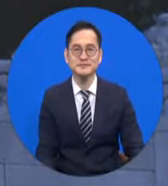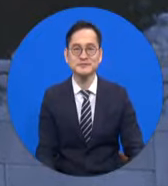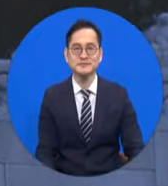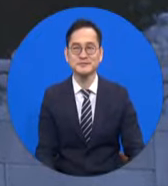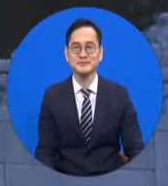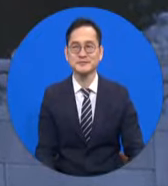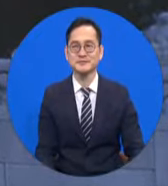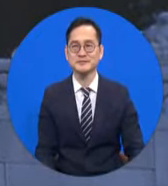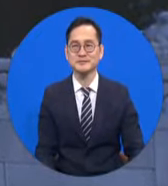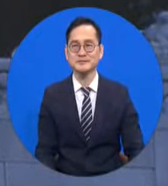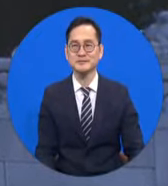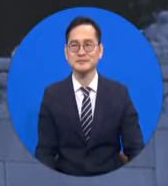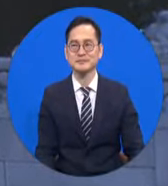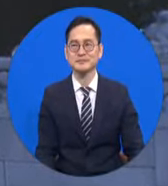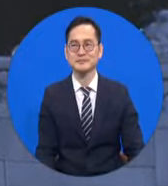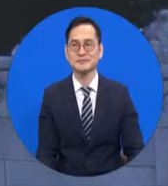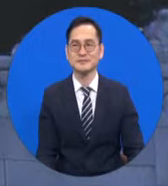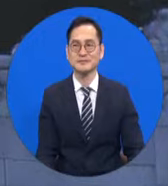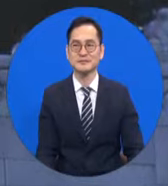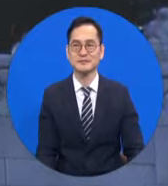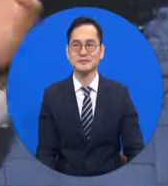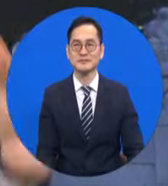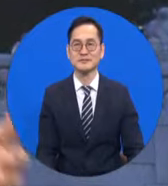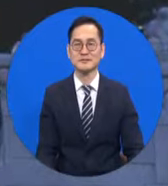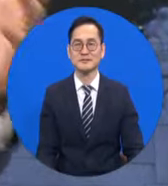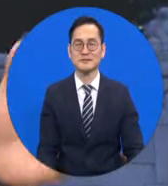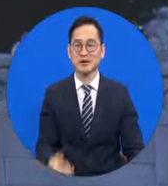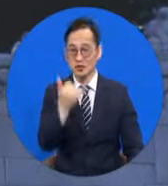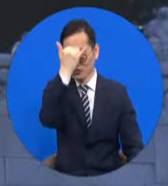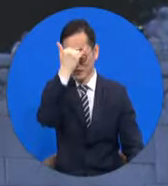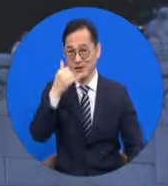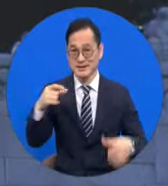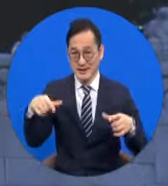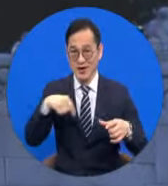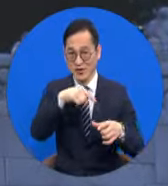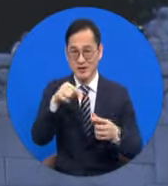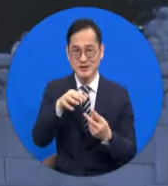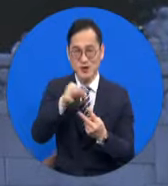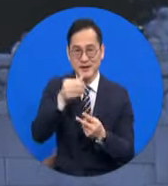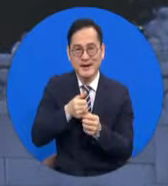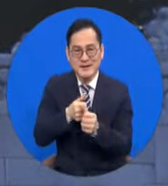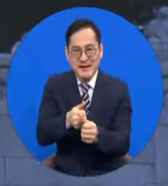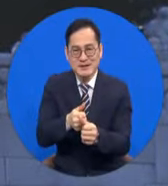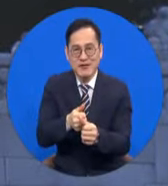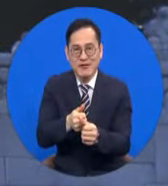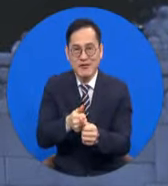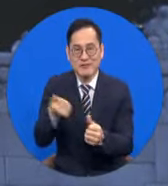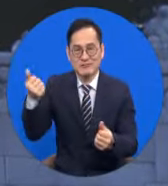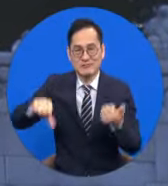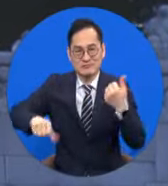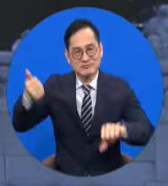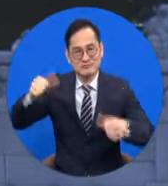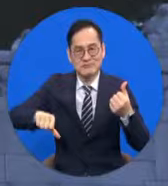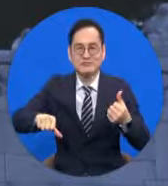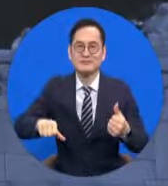정혁진 변호사님 발언이 아까 과언이 아니었네요, 김영주 의원님. 네. 충청이 어떤 선택을 하느냐에 따라서 선거 결과가 달라지네요. 네.